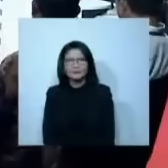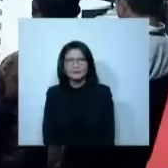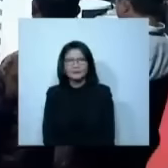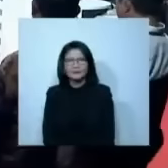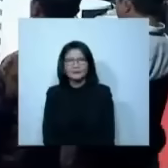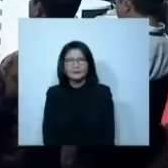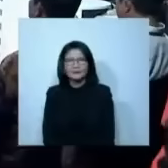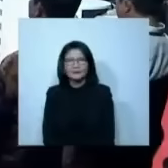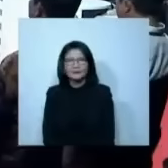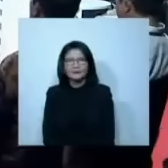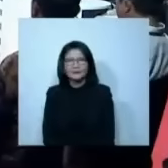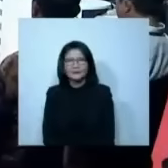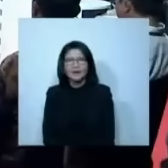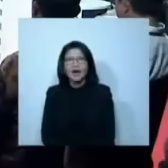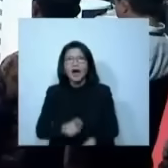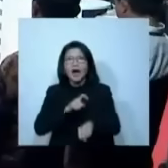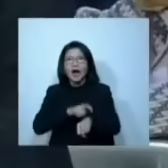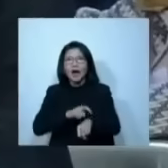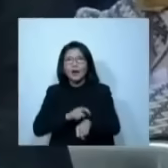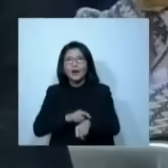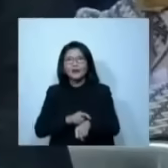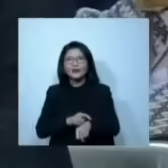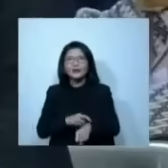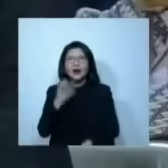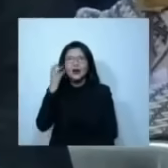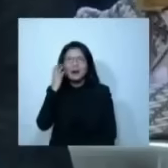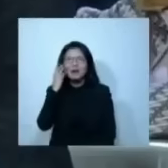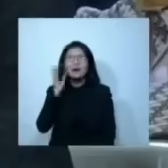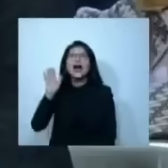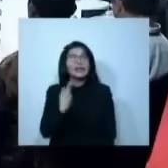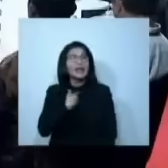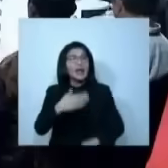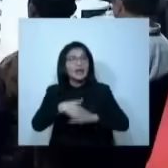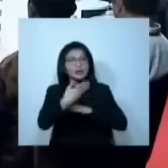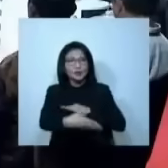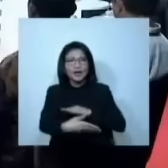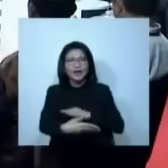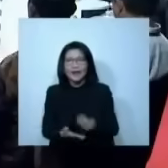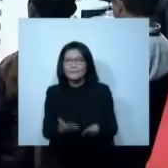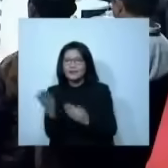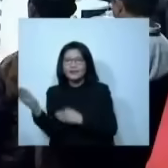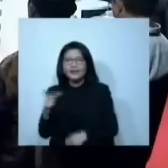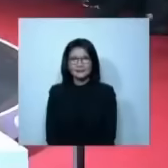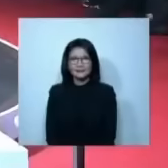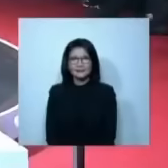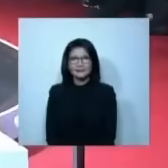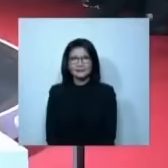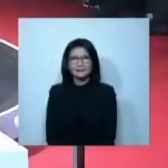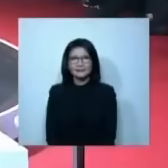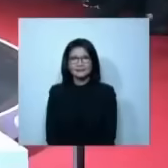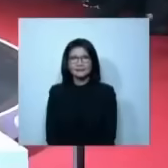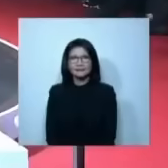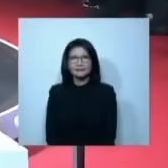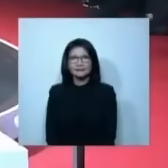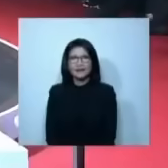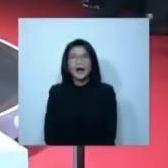ajakan yang menghantar diri nya atau iming-iming yang menghampirinya kalau undecided Porter memang dia belum memutuskan karena apa